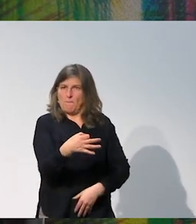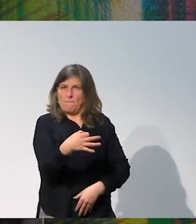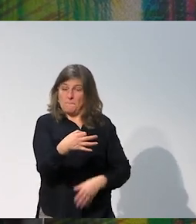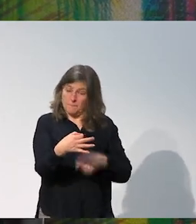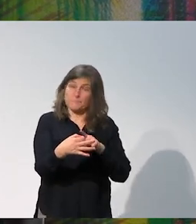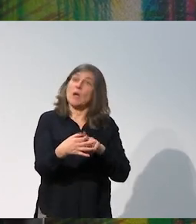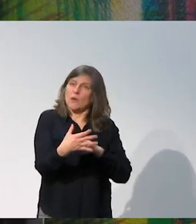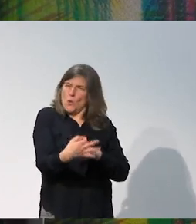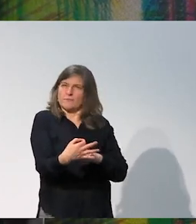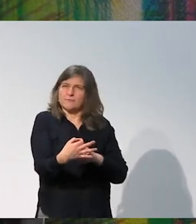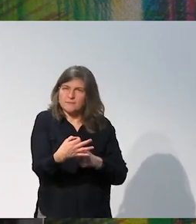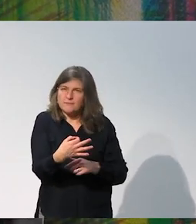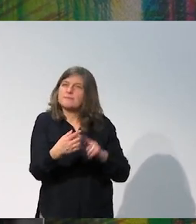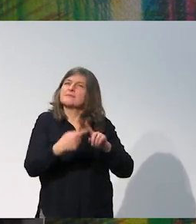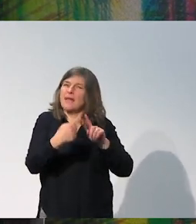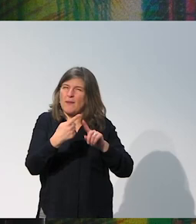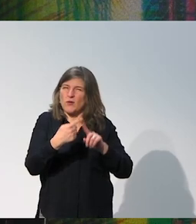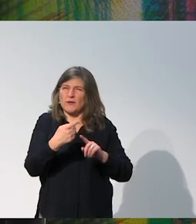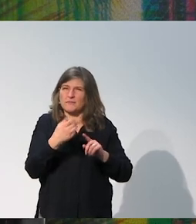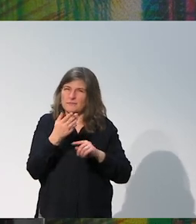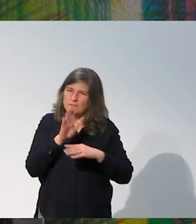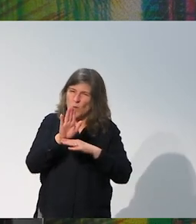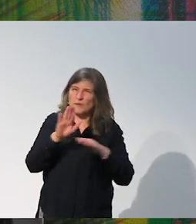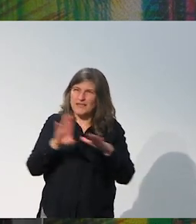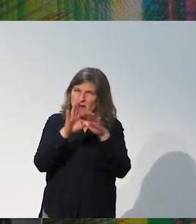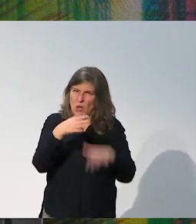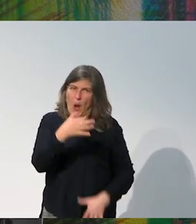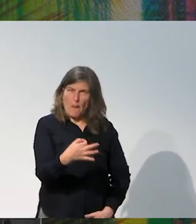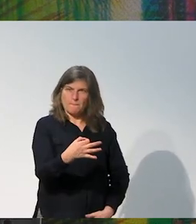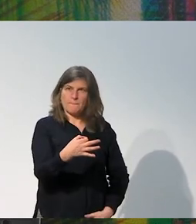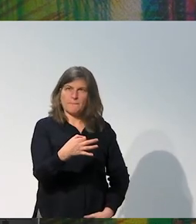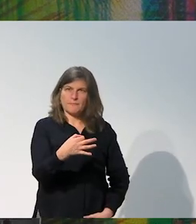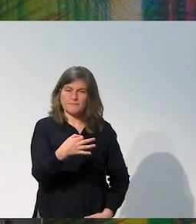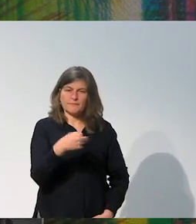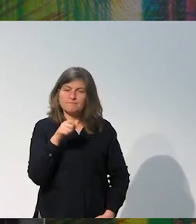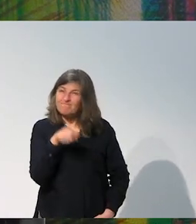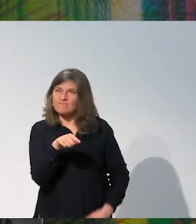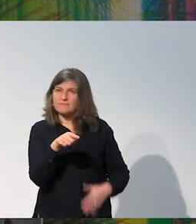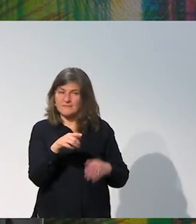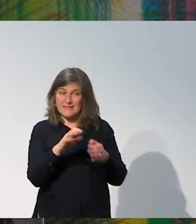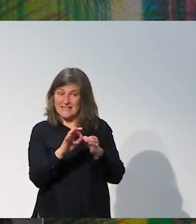toute son ampleur ici, toute sa force ici. Cette